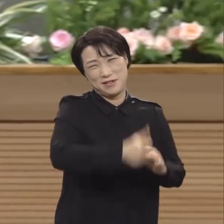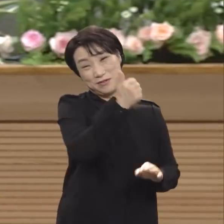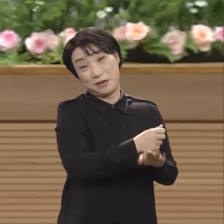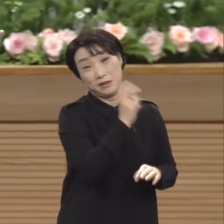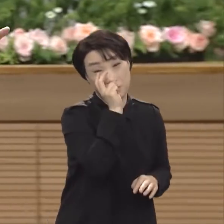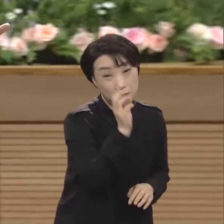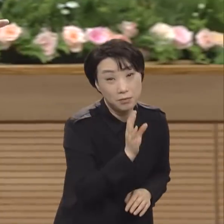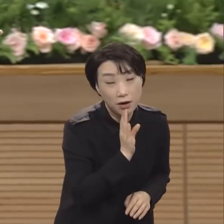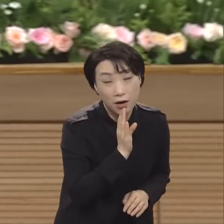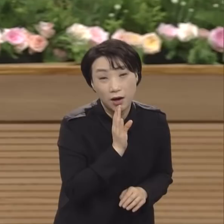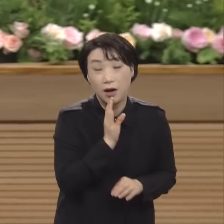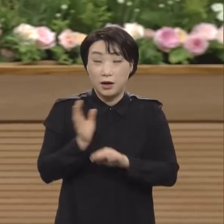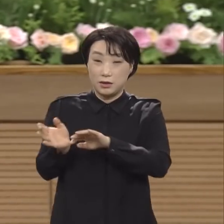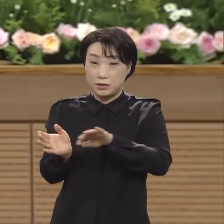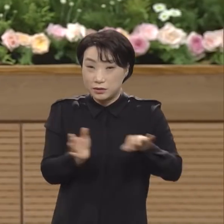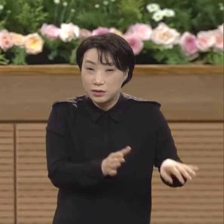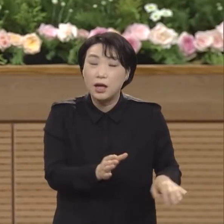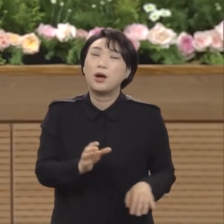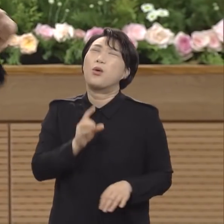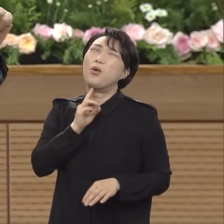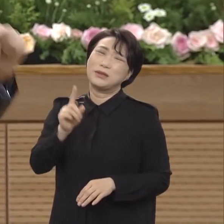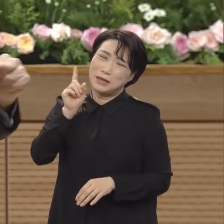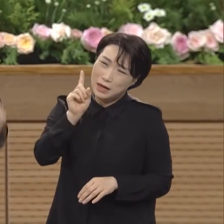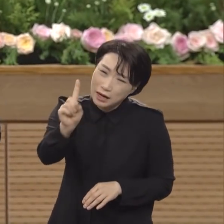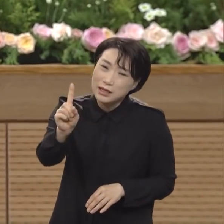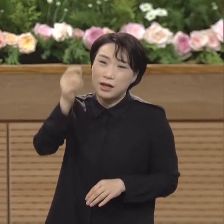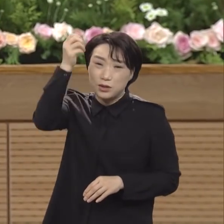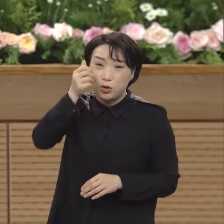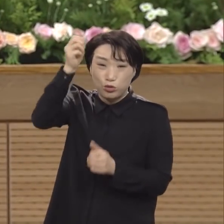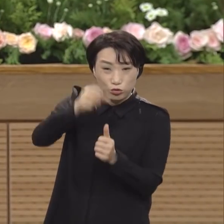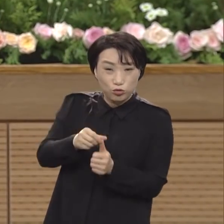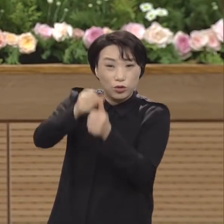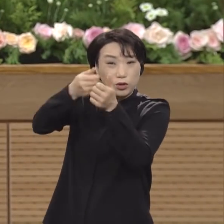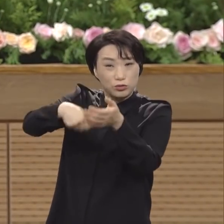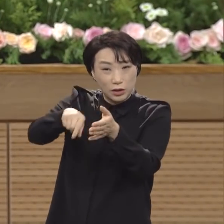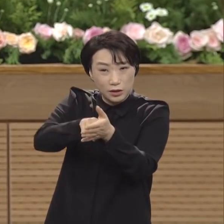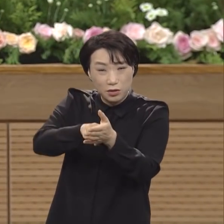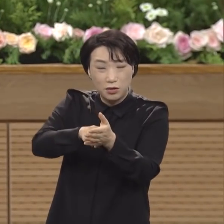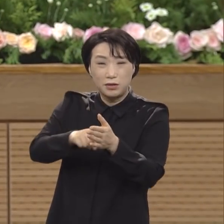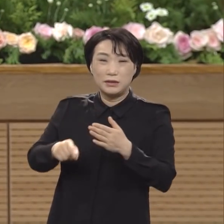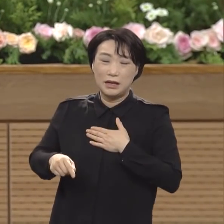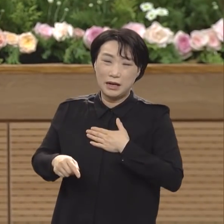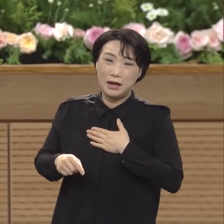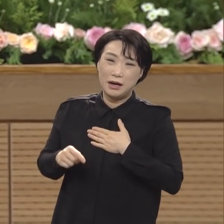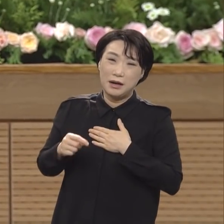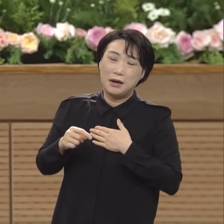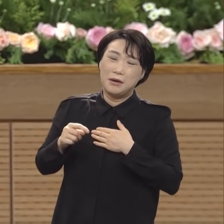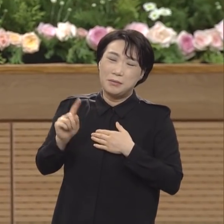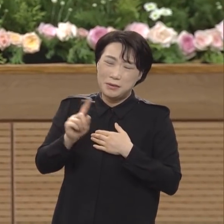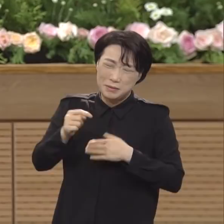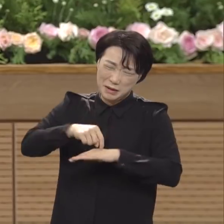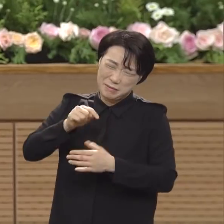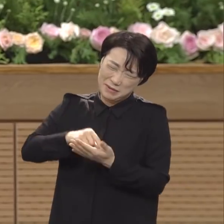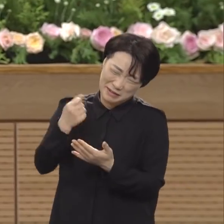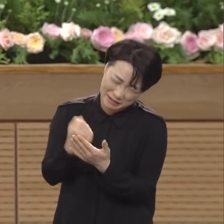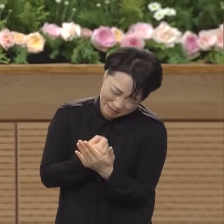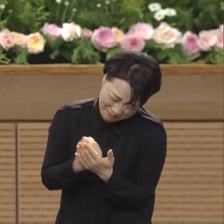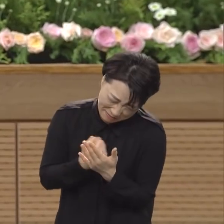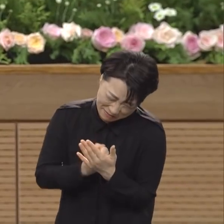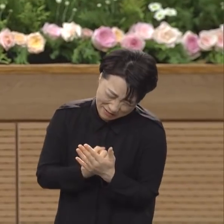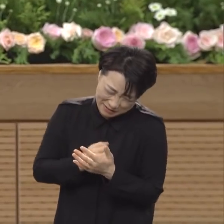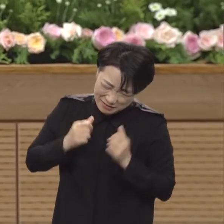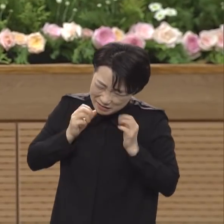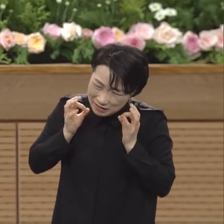오직 영혼 구령을 하기 위해서 목회가면서